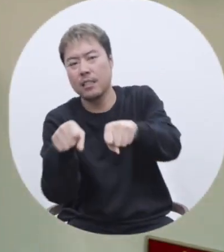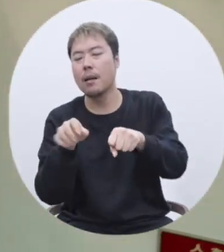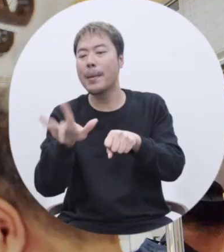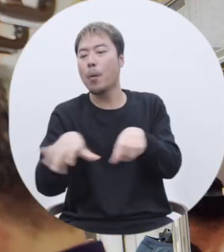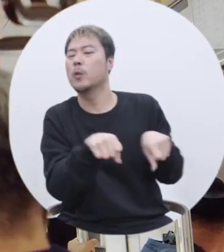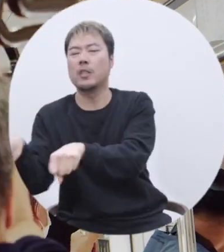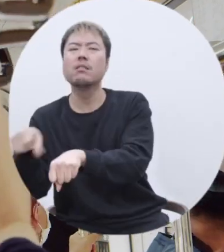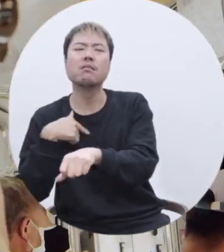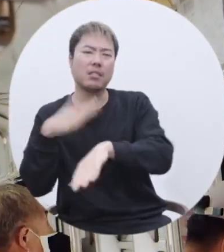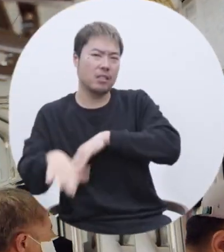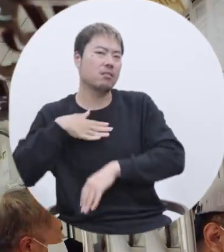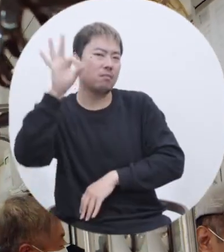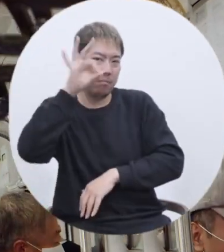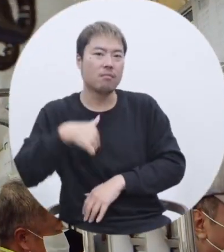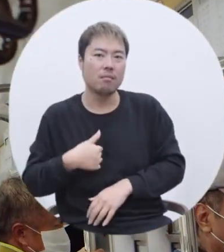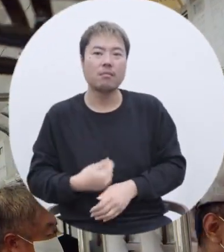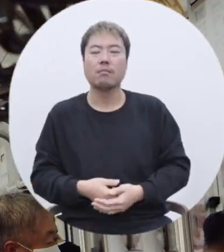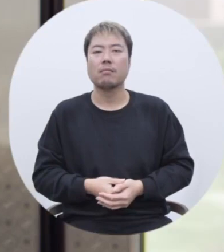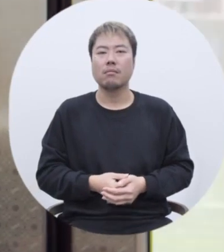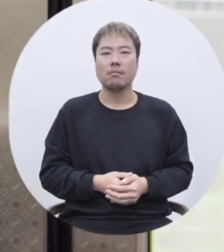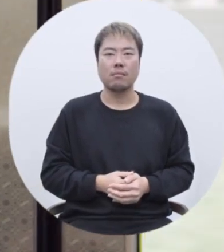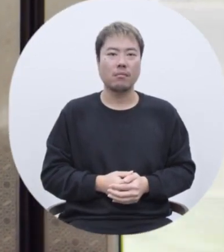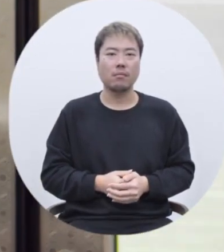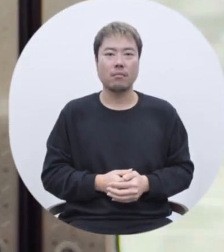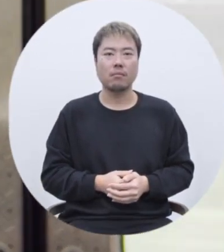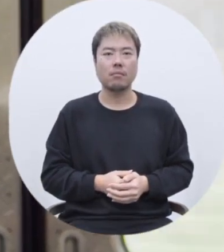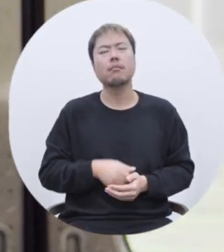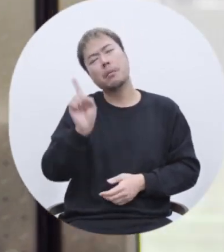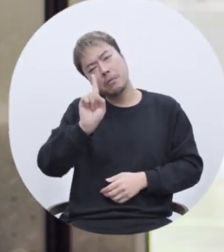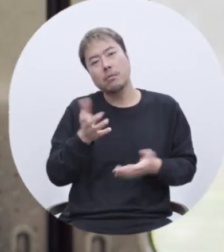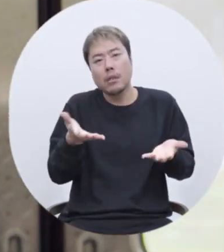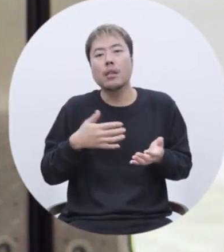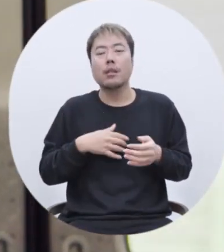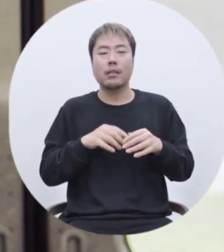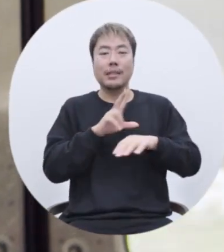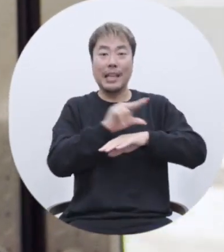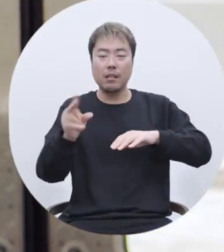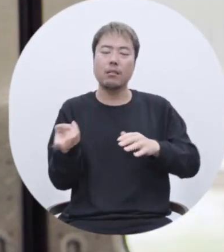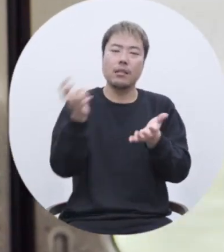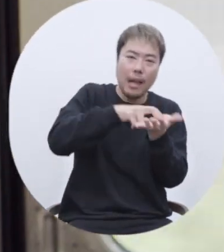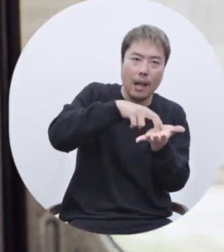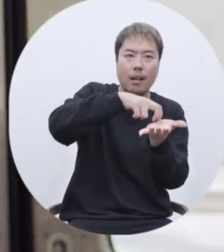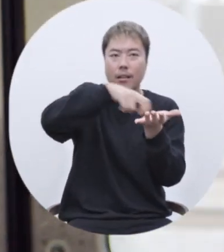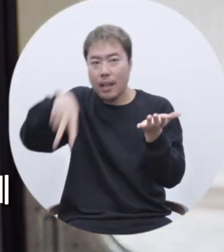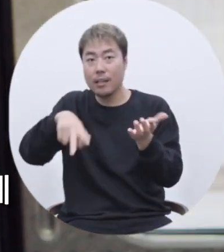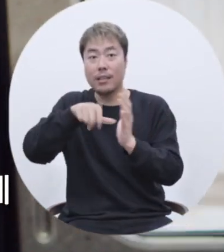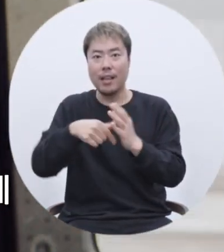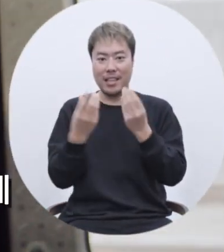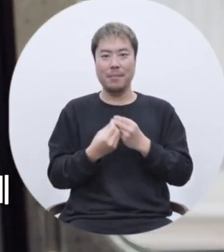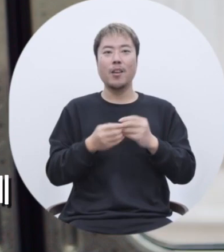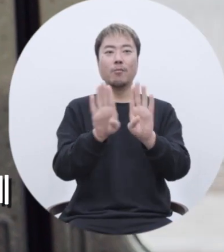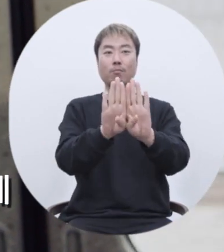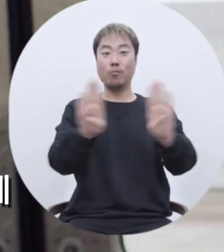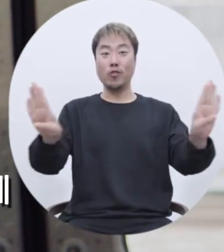간다든지. 근데 어쨌든 이런 타고 내릴 때도 여기가